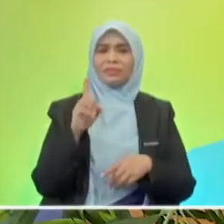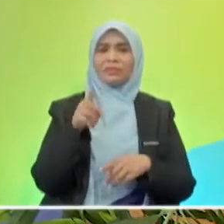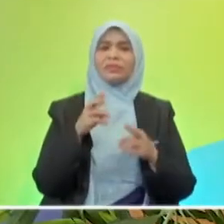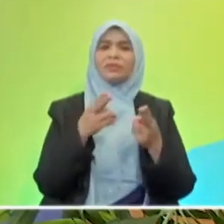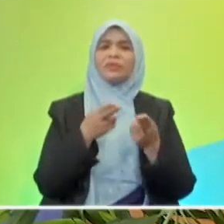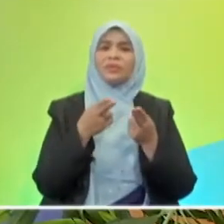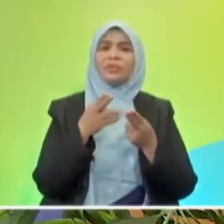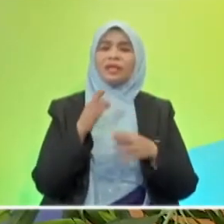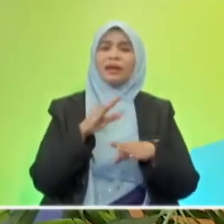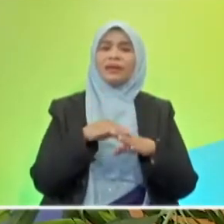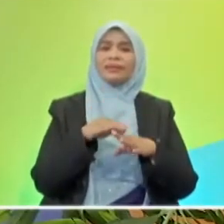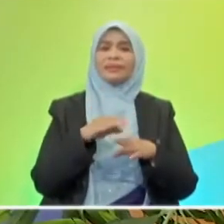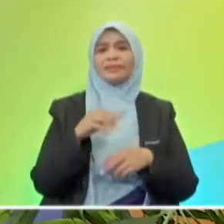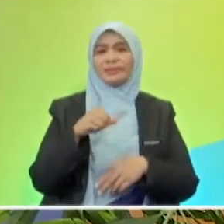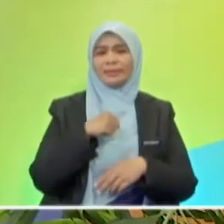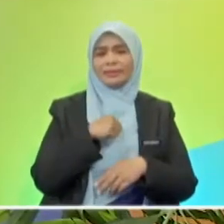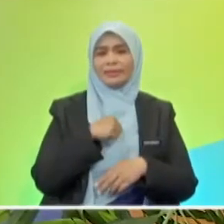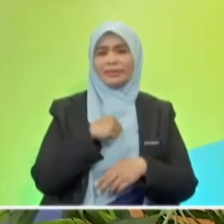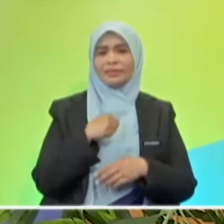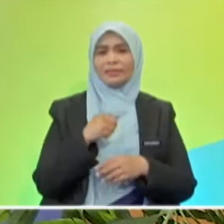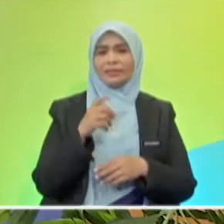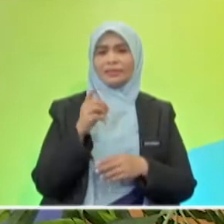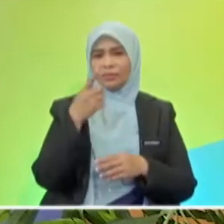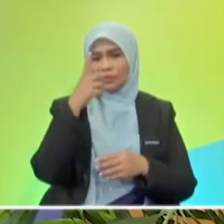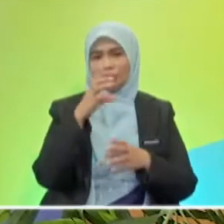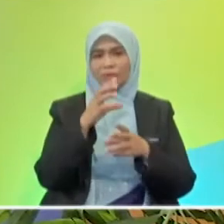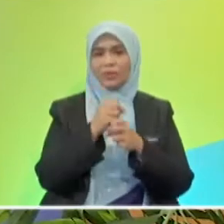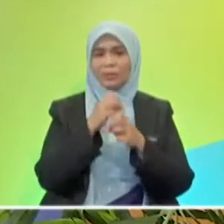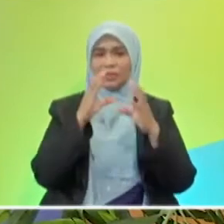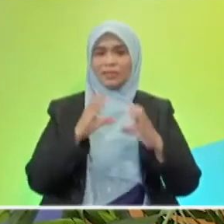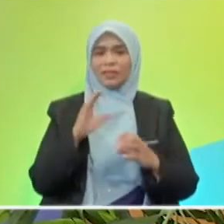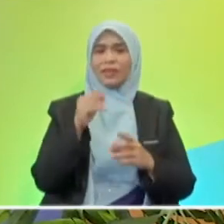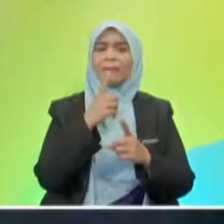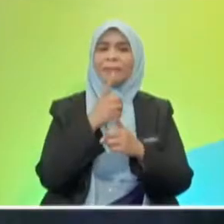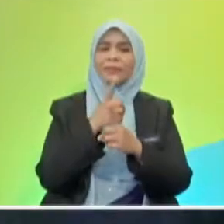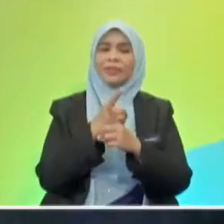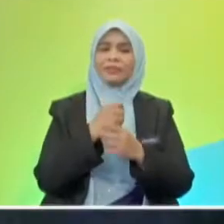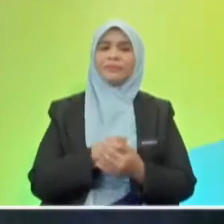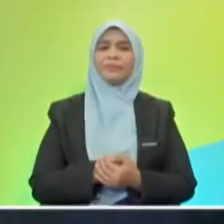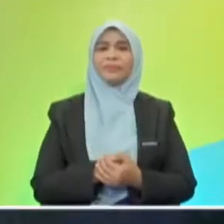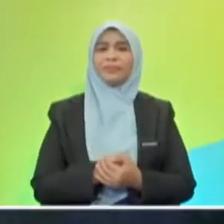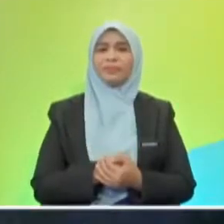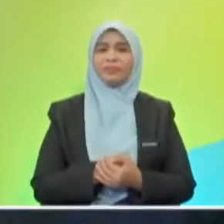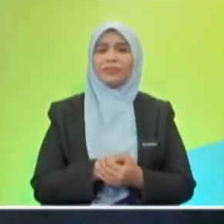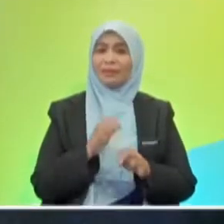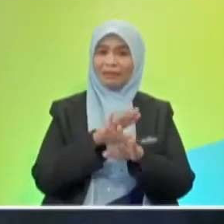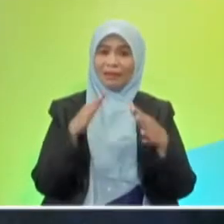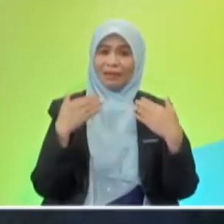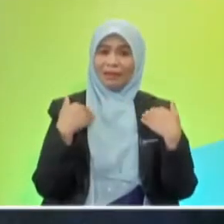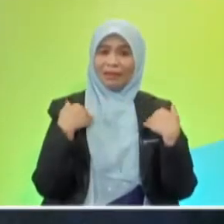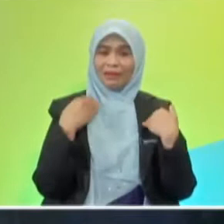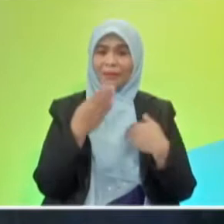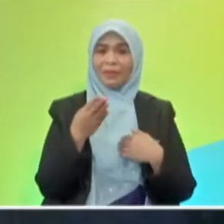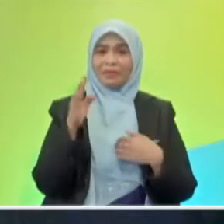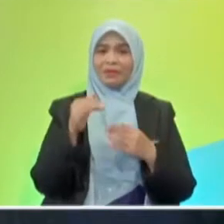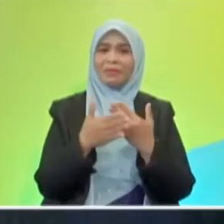untuk mendapatkan sesuatu dengan cara yang betul ah Ah yang benar the bundle yang mudah